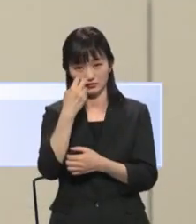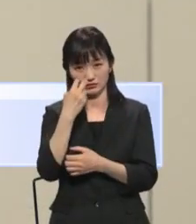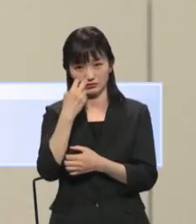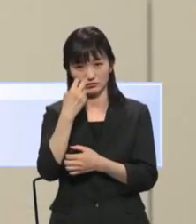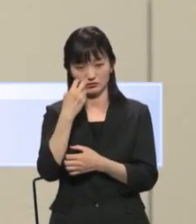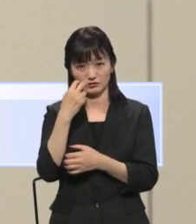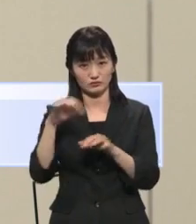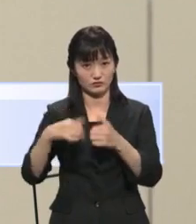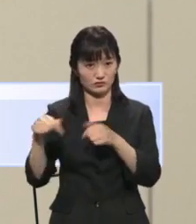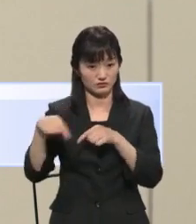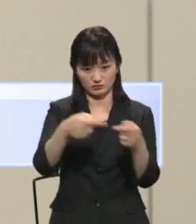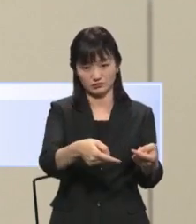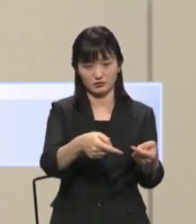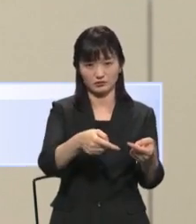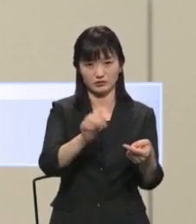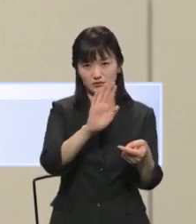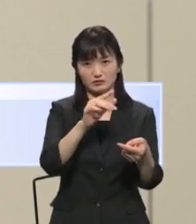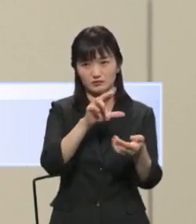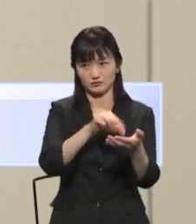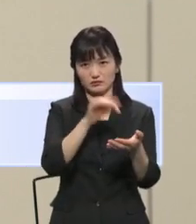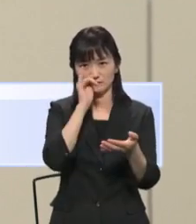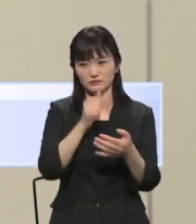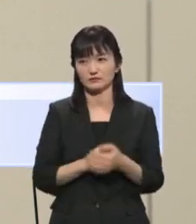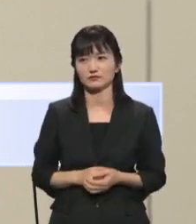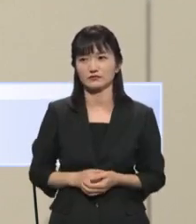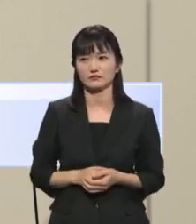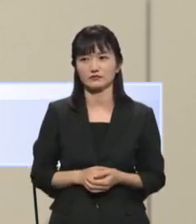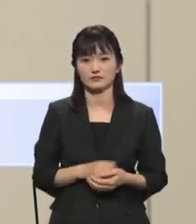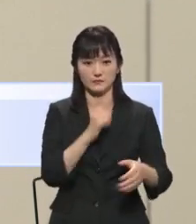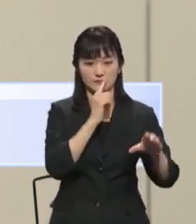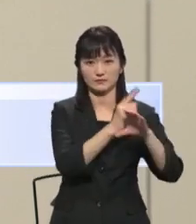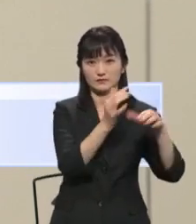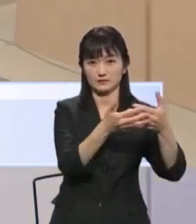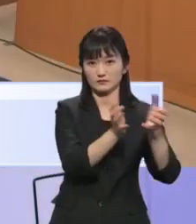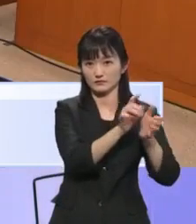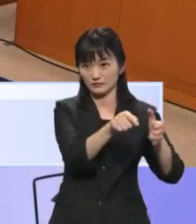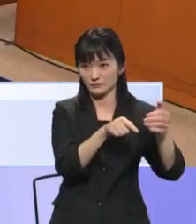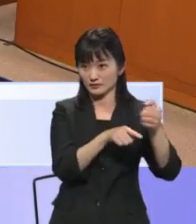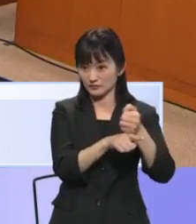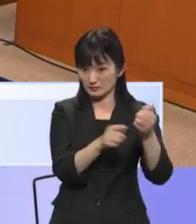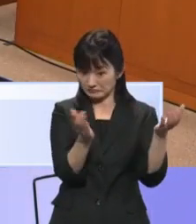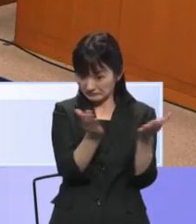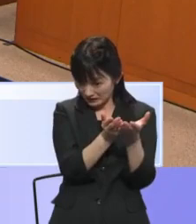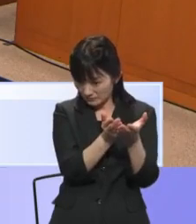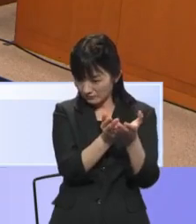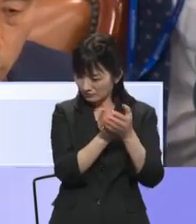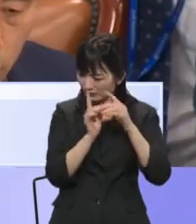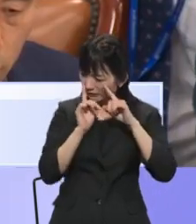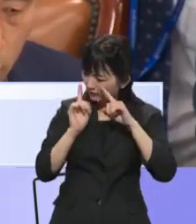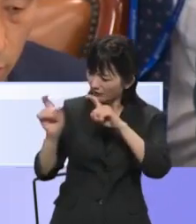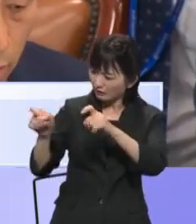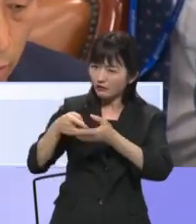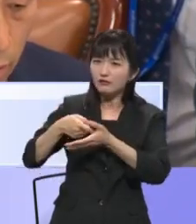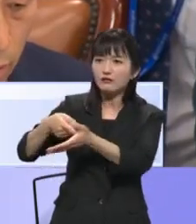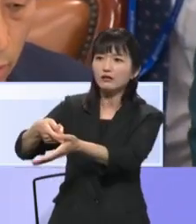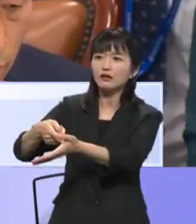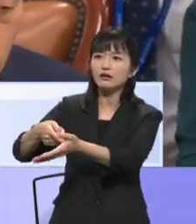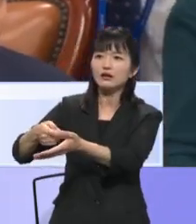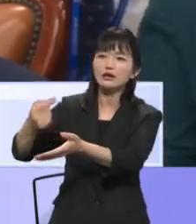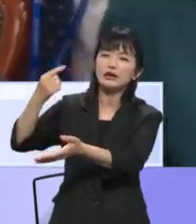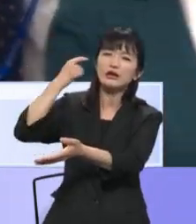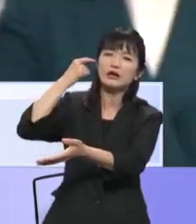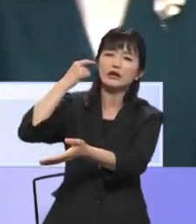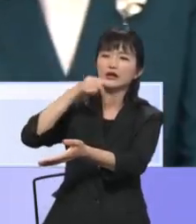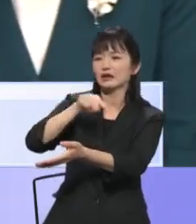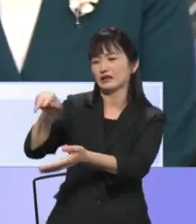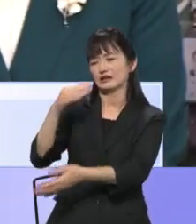생각하고요 합리적으로 여러 가지 문제 제기를 사실 해왔죠 계속 얘기를 했기 때문에 아마 듣는 국민들도 아마